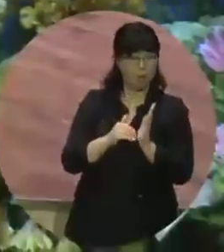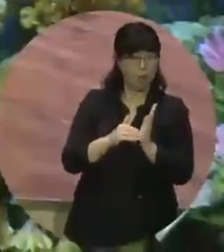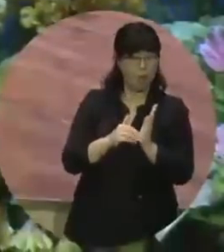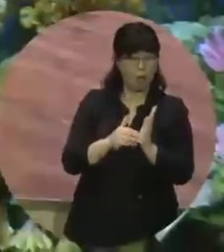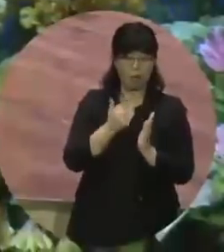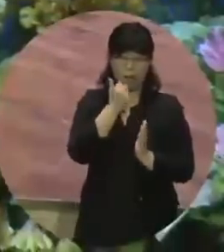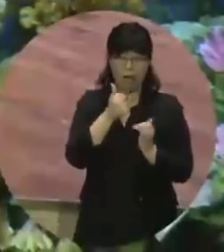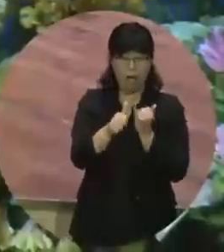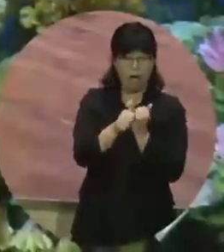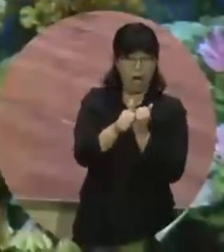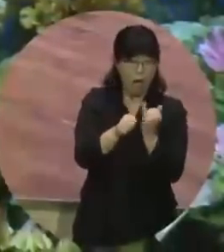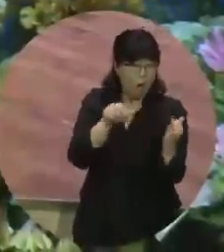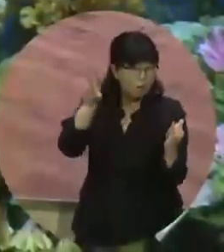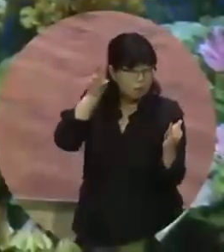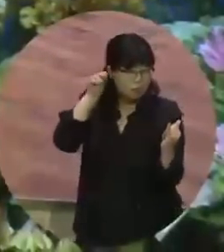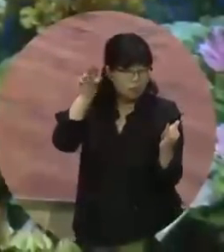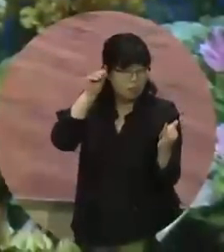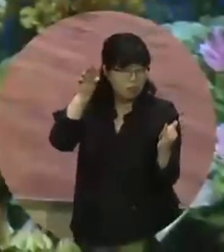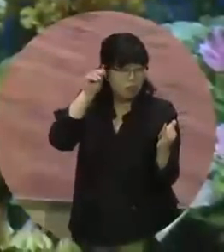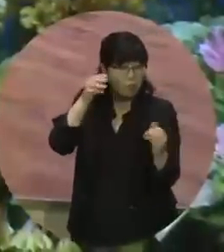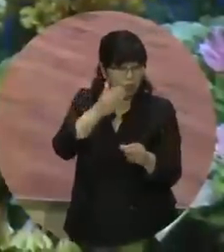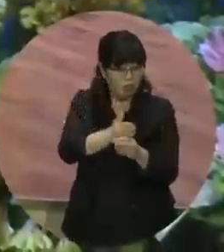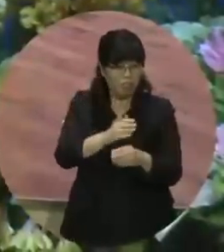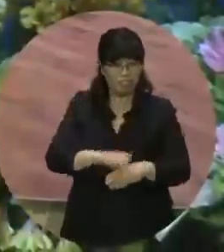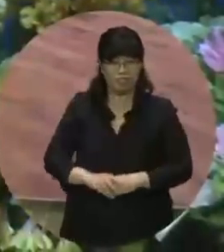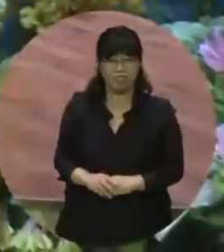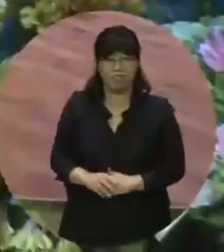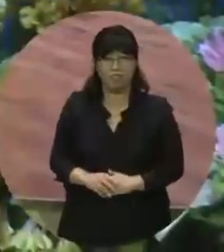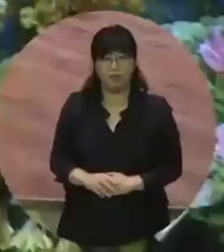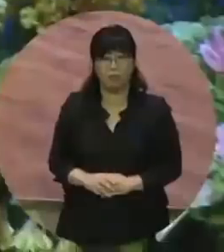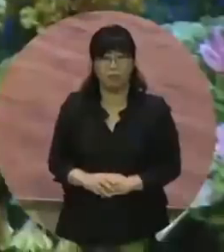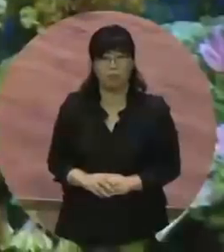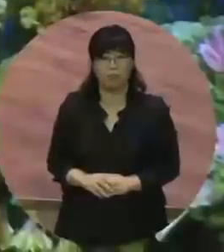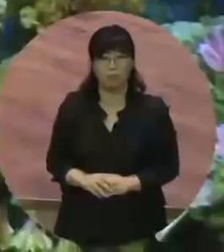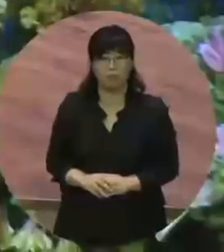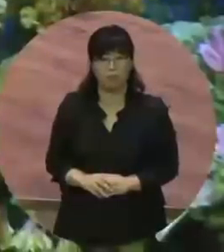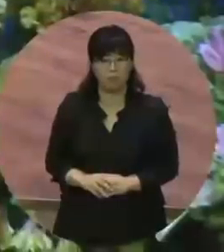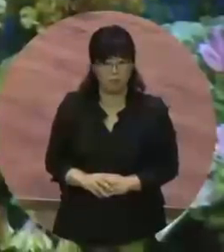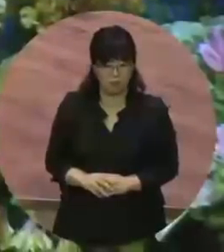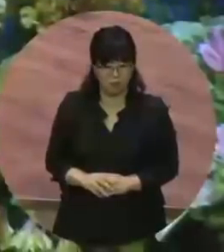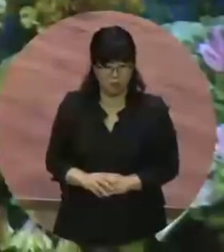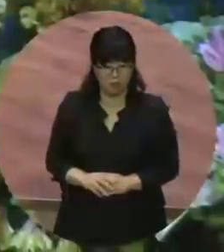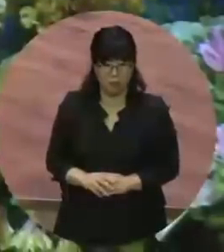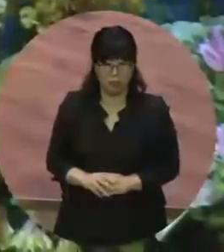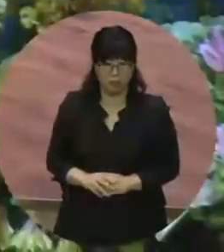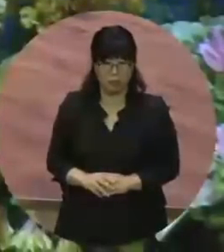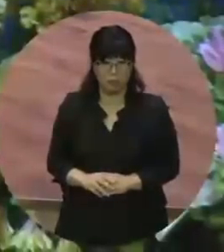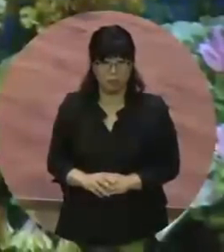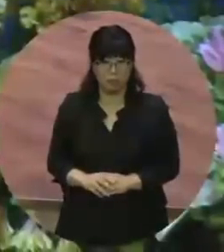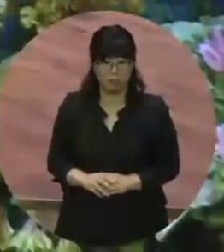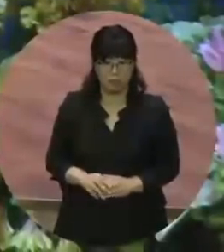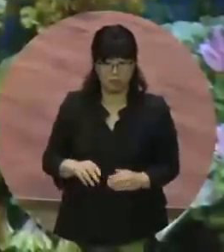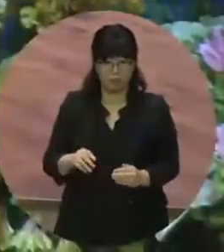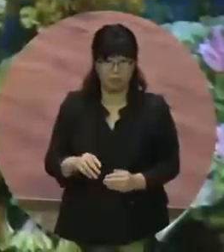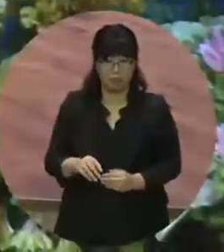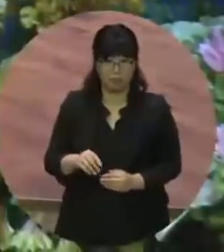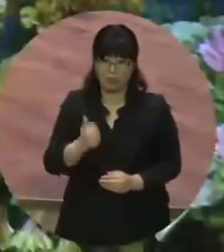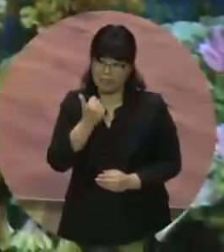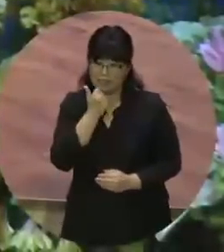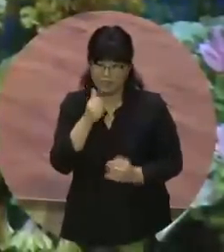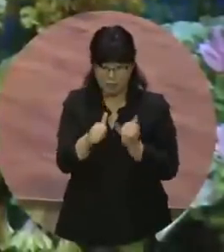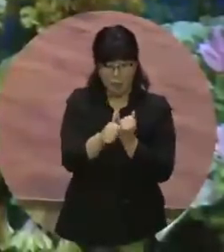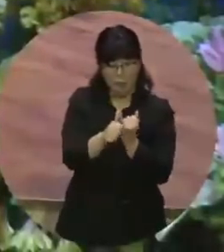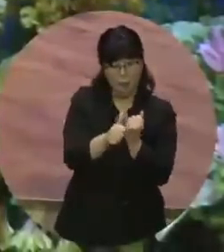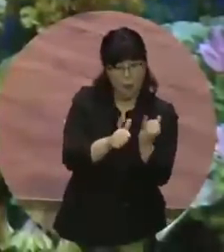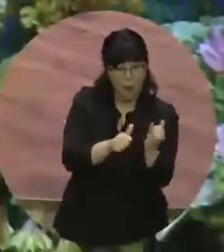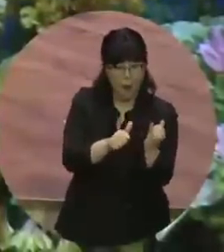30절 이하에 보면 이삭이 야곱에게 축복한 후에 바로 에서가 사냥을 해가지고 그렇게 만든 별미를 가지고 이삭이